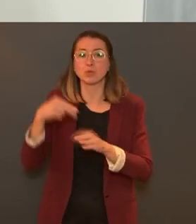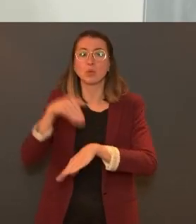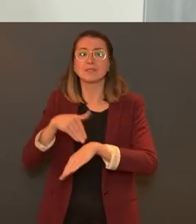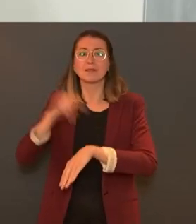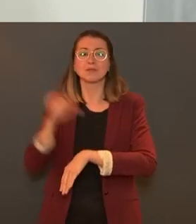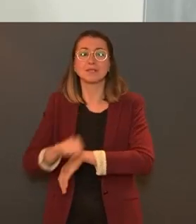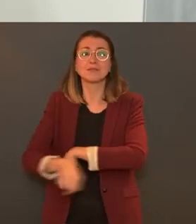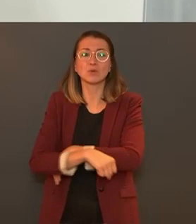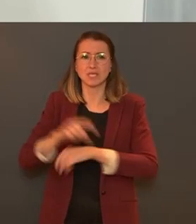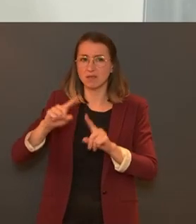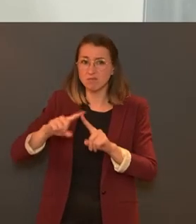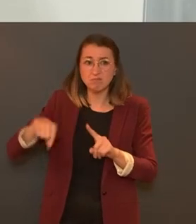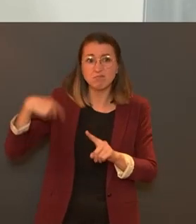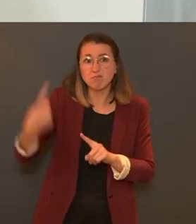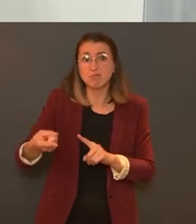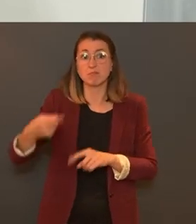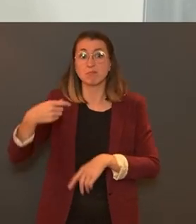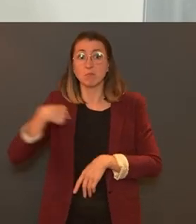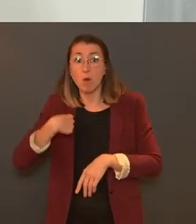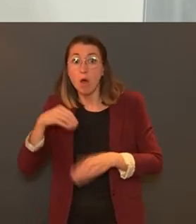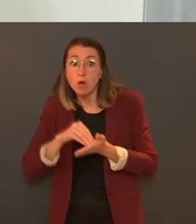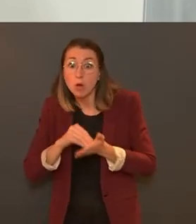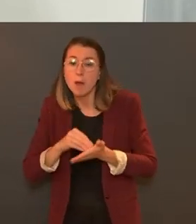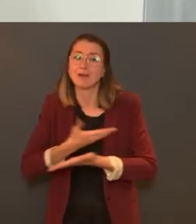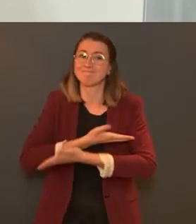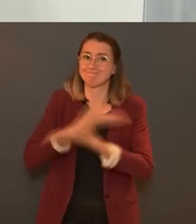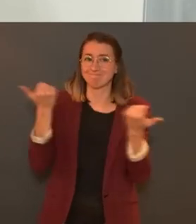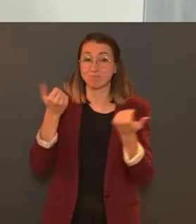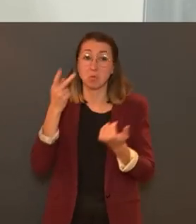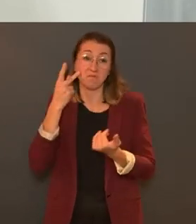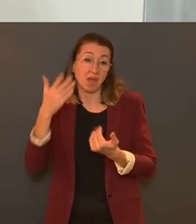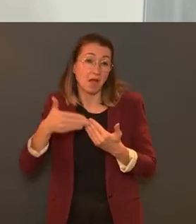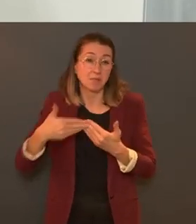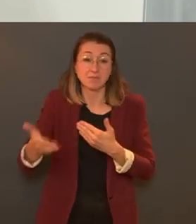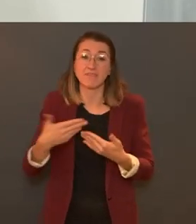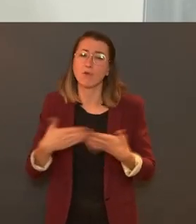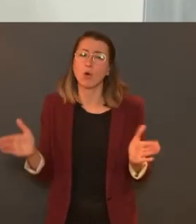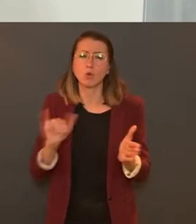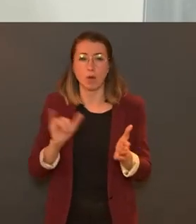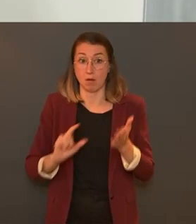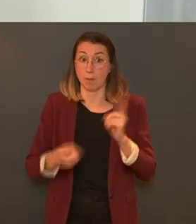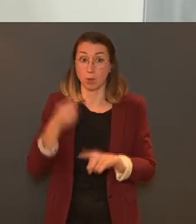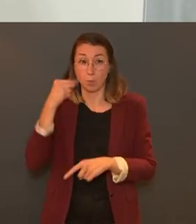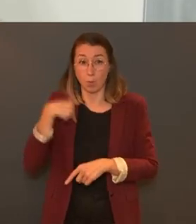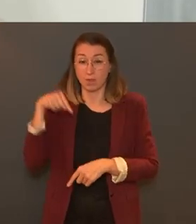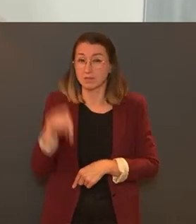bien, et je dois vous dire avec beaucoup de sincérité que ce n'est pas ce qui me préoccupe le plus. Mais je vous remercie d'avoir posé la question.